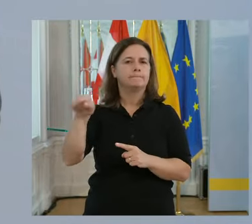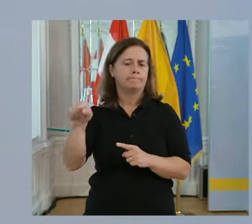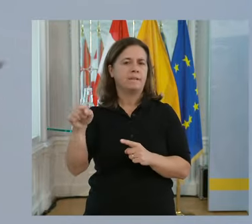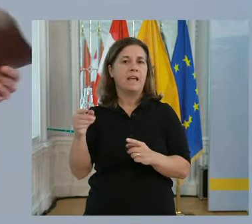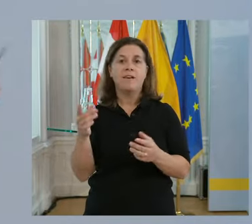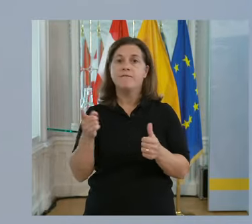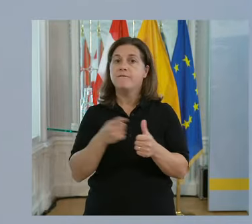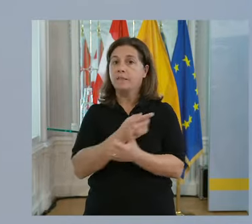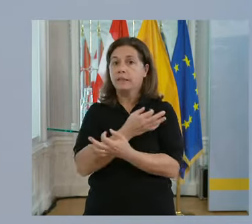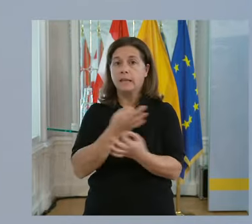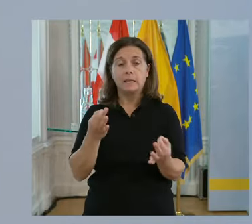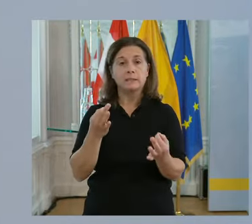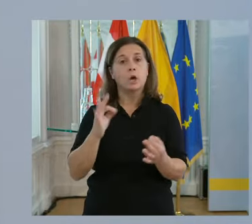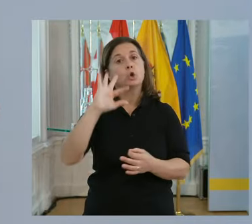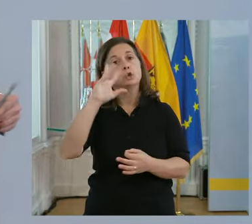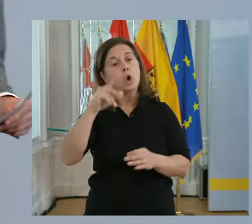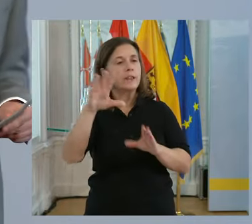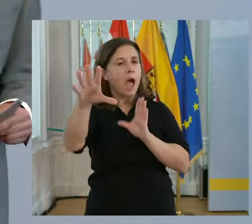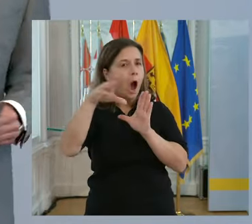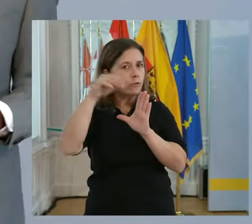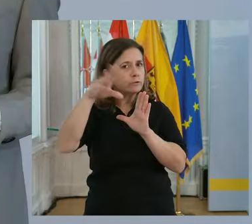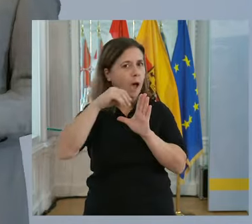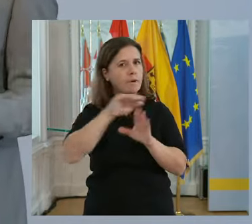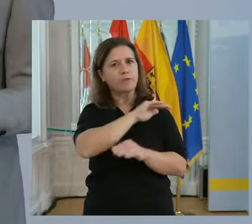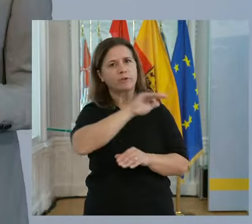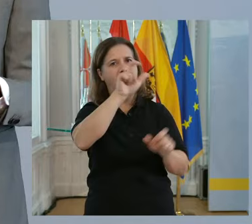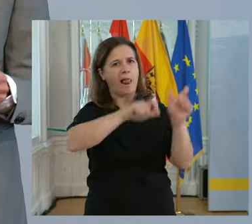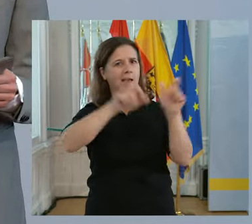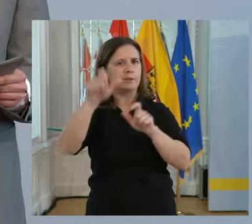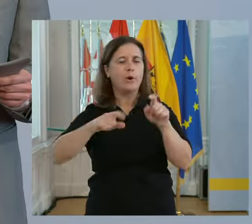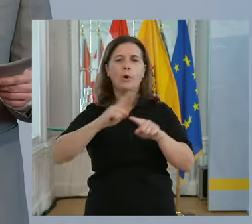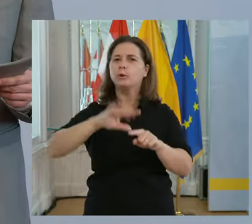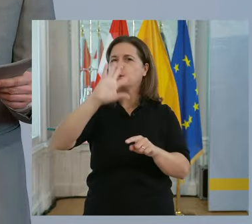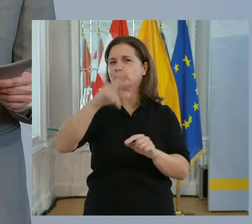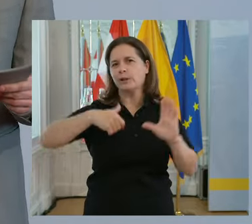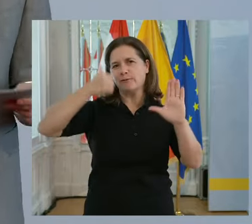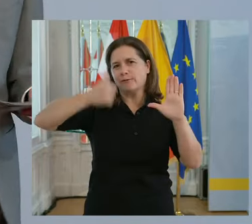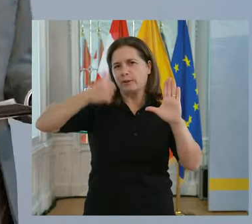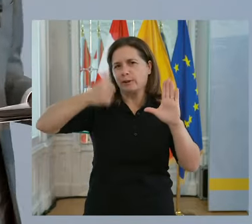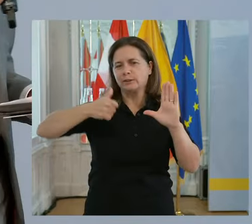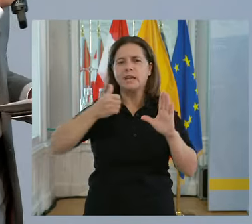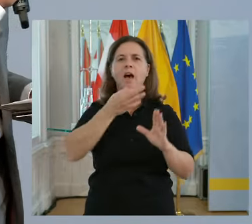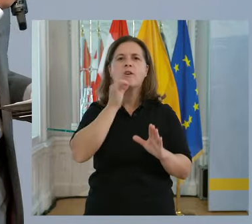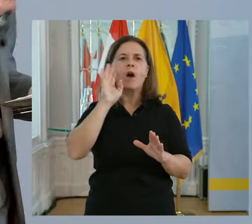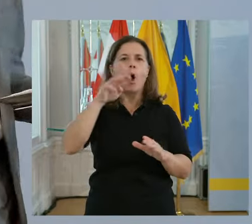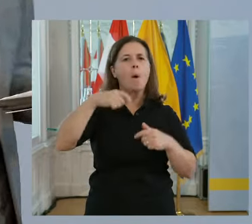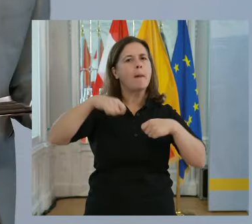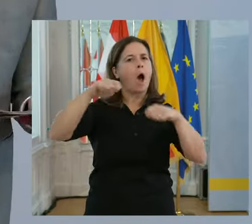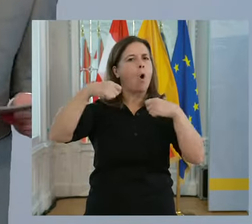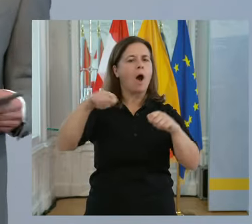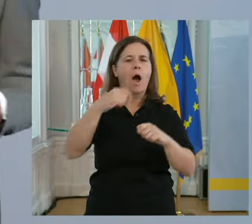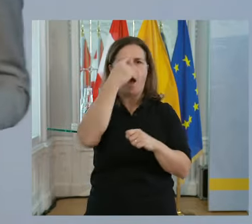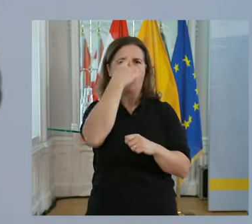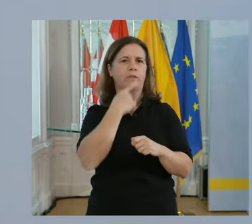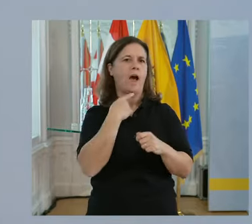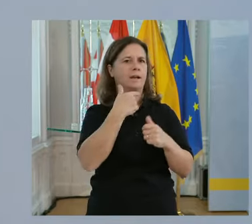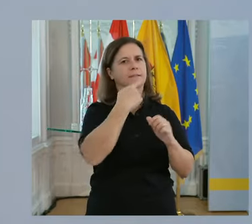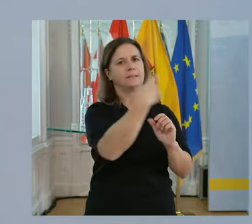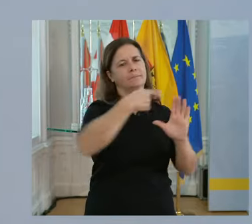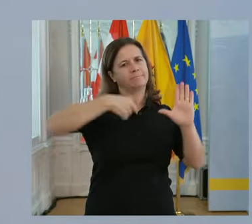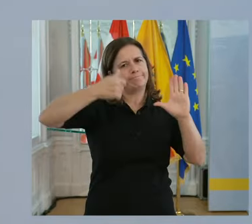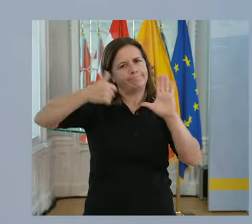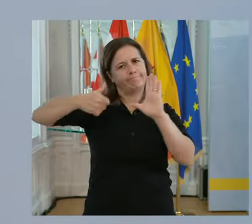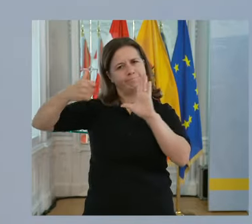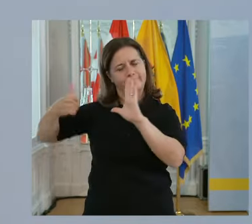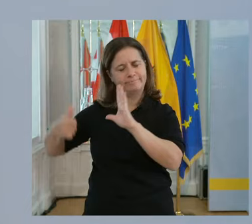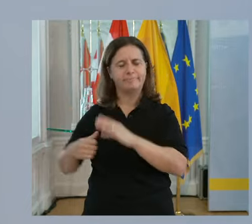Ansonsten gibt es schöne Aufnahmen von Ihnen allen hier und auch schöne Fotos, die Melanie Maurer von Attac machen wird.